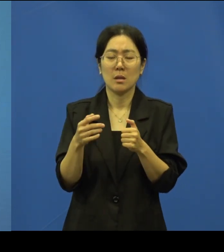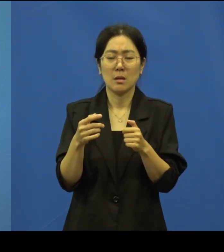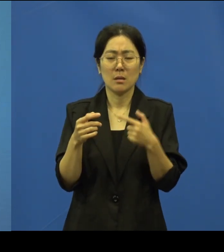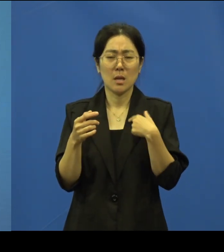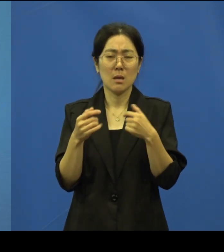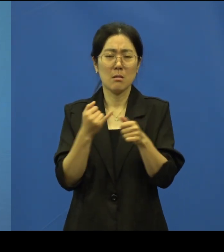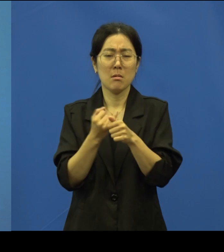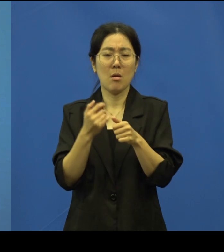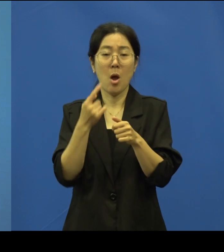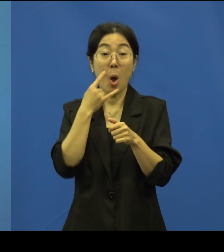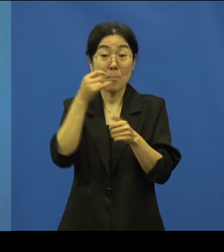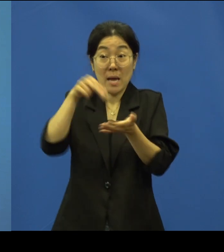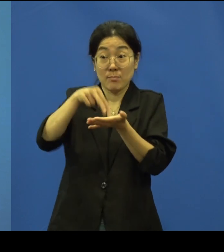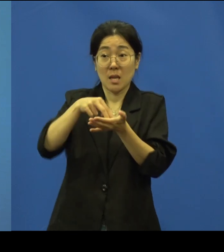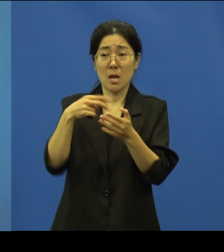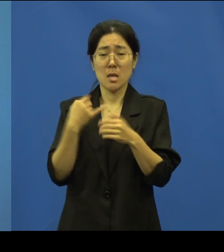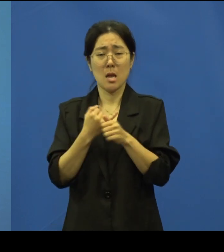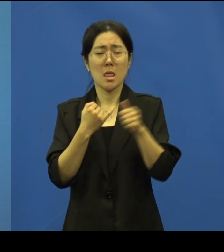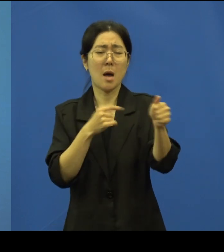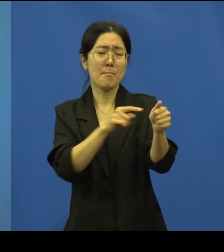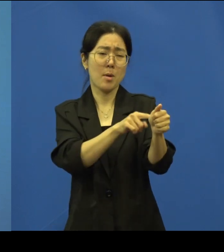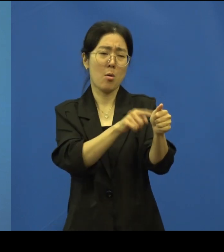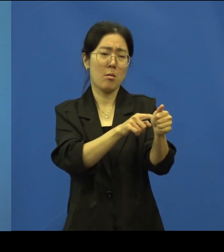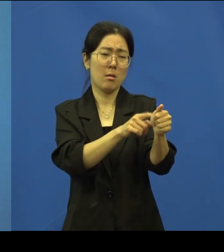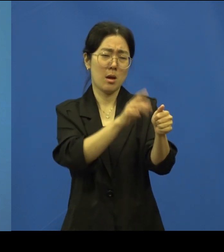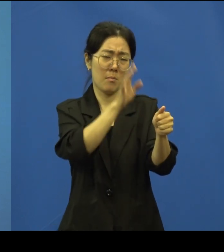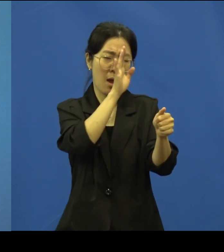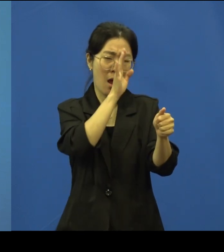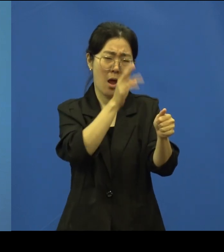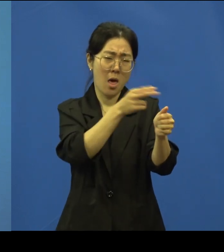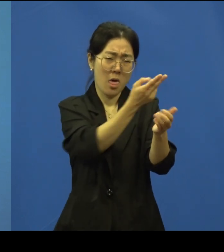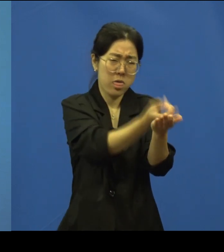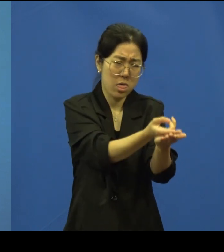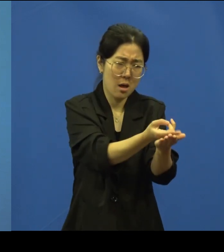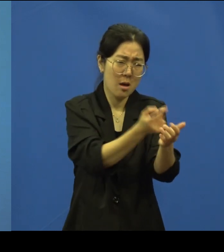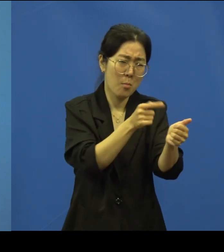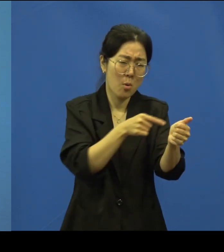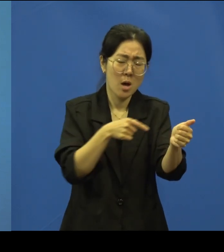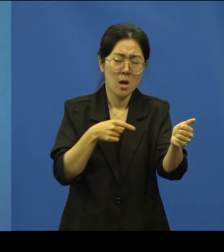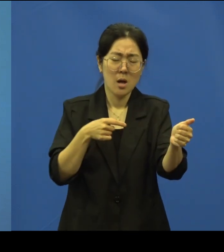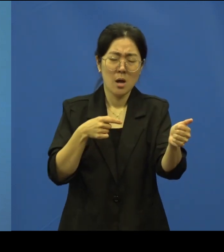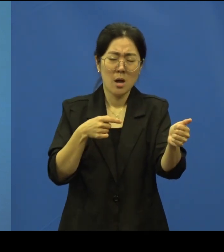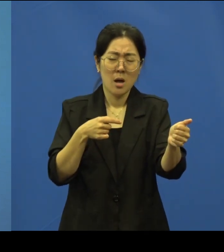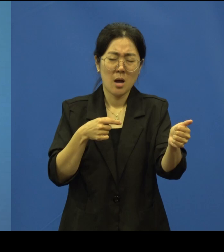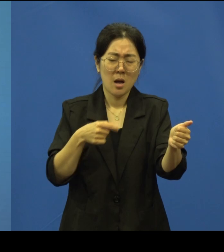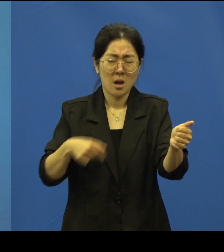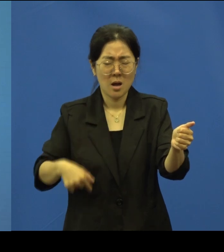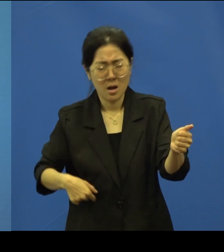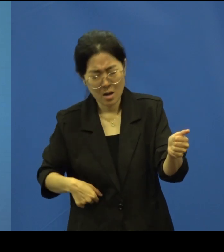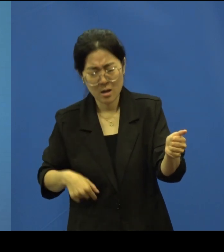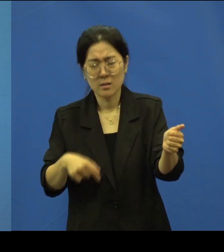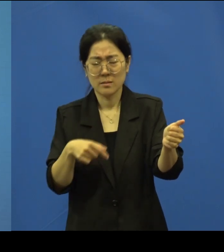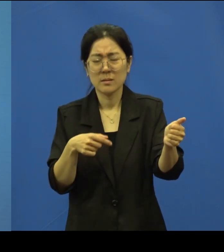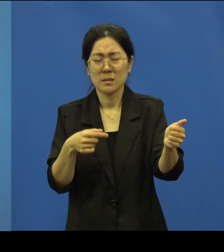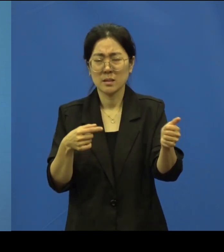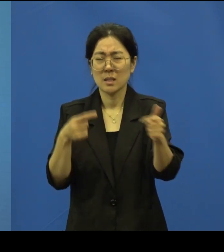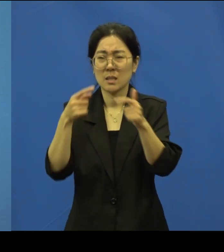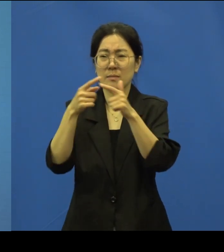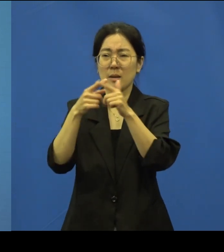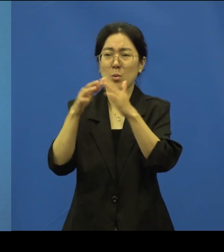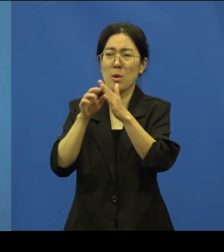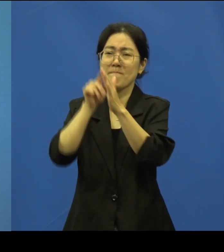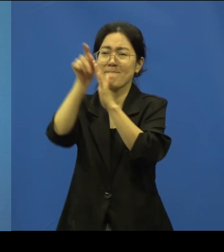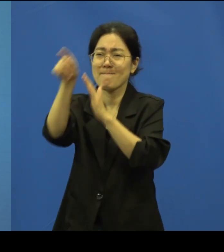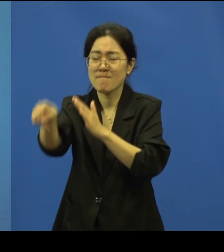가까운 집 근처에 새벽 기도를 늘 나가셨죠. 제가 그 교회 목사님께 여쭤봤더니 우리 어머님이 새벽에